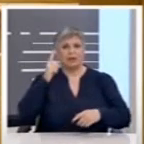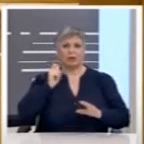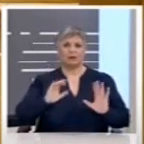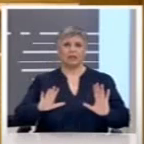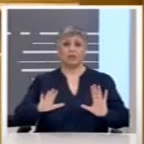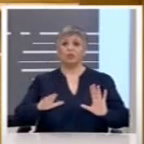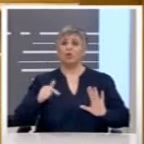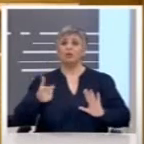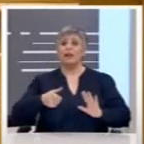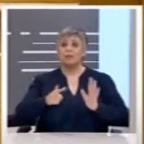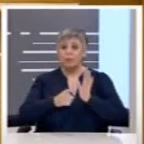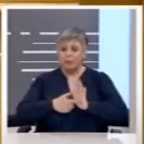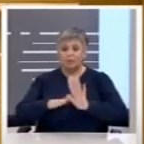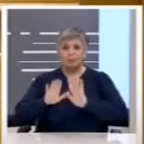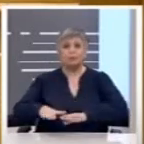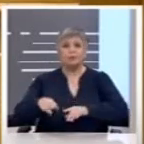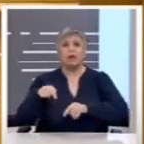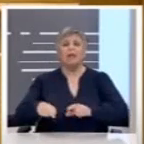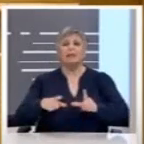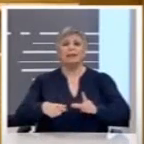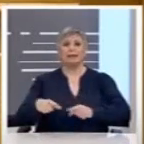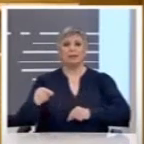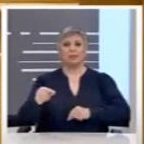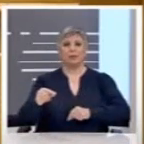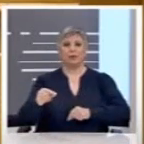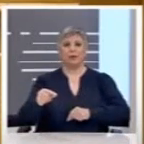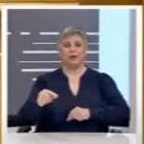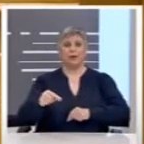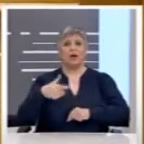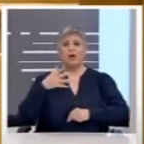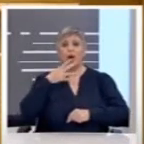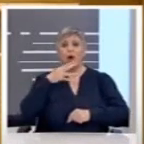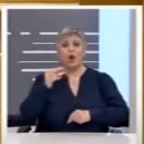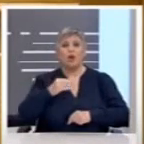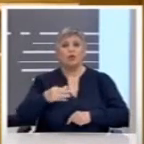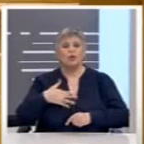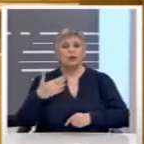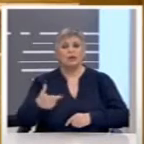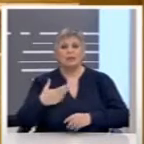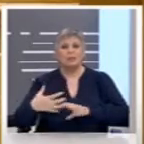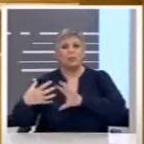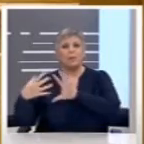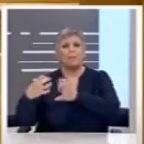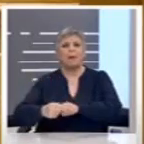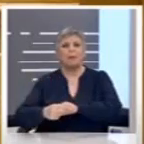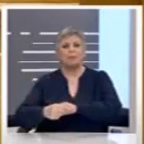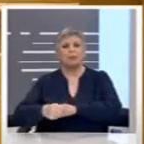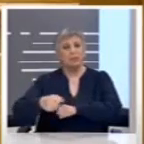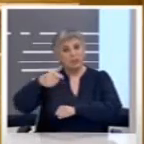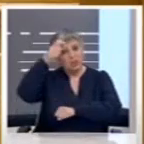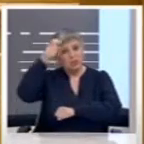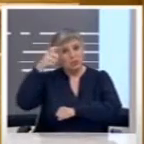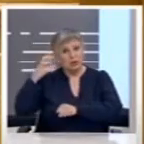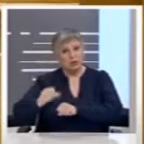στη Μεγαλόνησο, διότι οι Τουρκοκύπροι είναι αυτοί που υπέστησαν την πότα του τουρκικού στρατού και οι μισοί από αυτούς αναγκάστηκαν